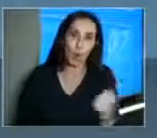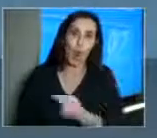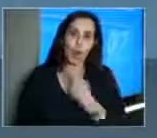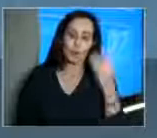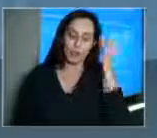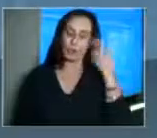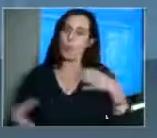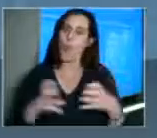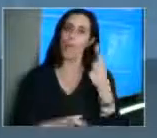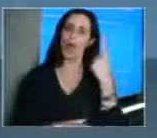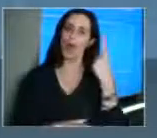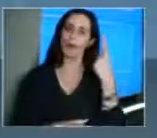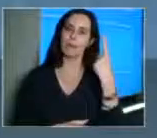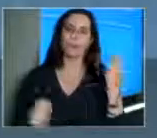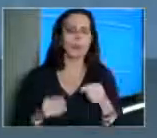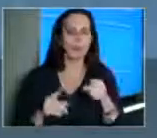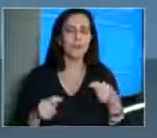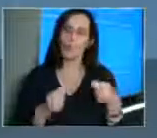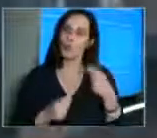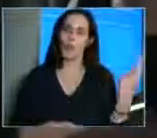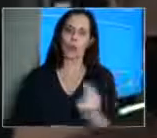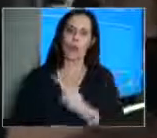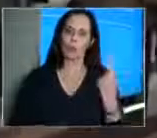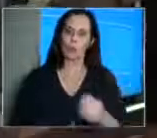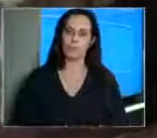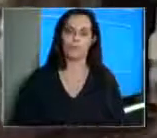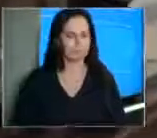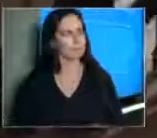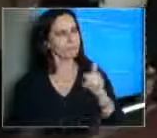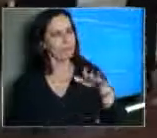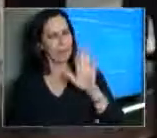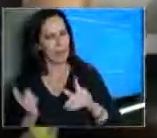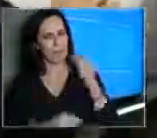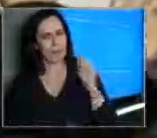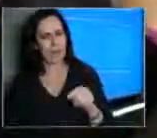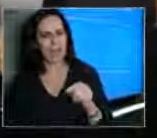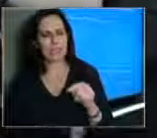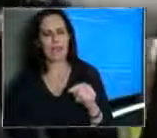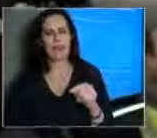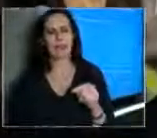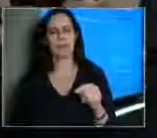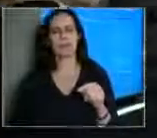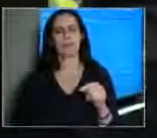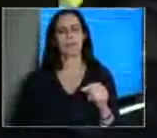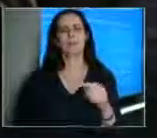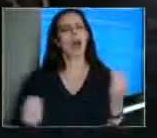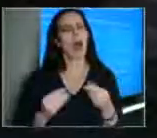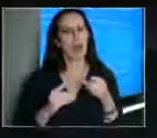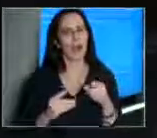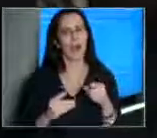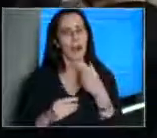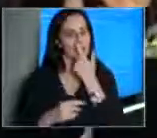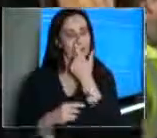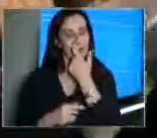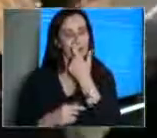שנזכרנו שאנחנו עם אחד, ושהדבר הזה נוגע לכולם. כן, אבל גם במקרה הזה העניין